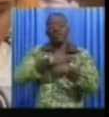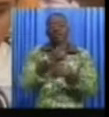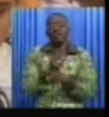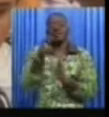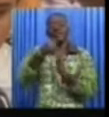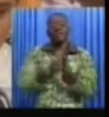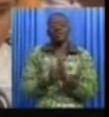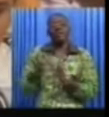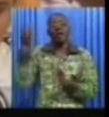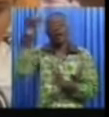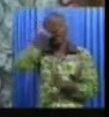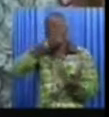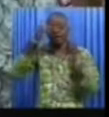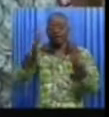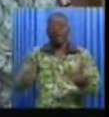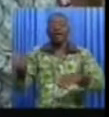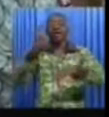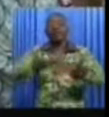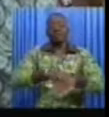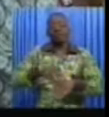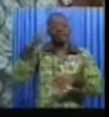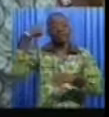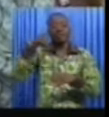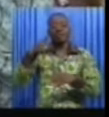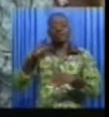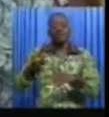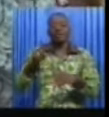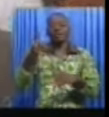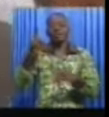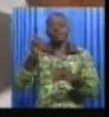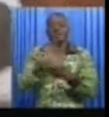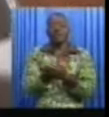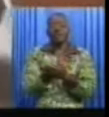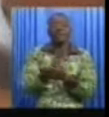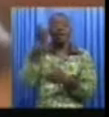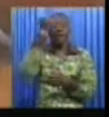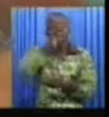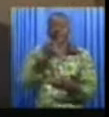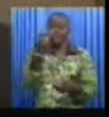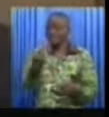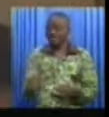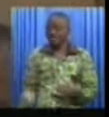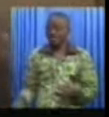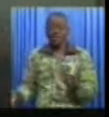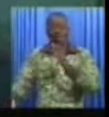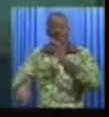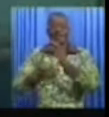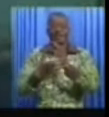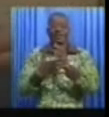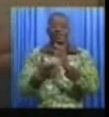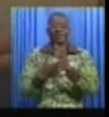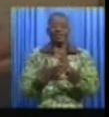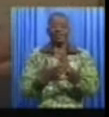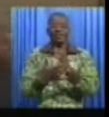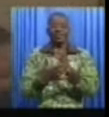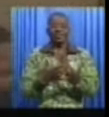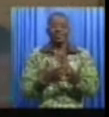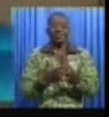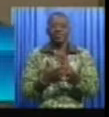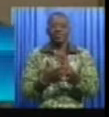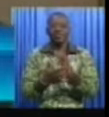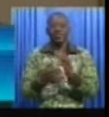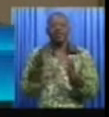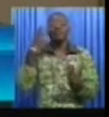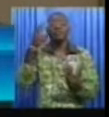interafricaine en mettant à la disposition des cinéastes africains les moyens techniques. Les ambitions